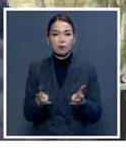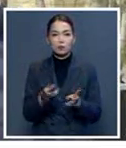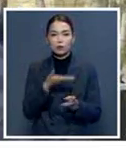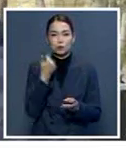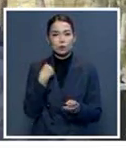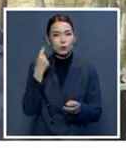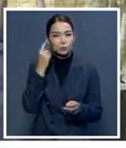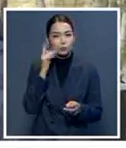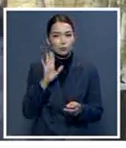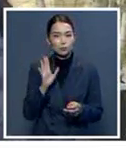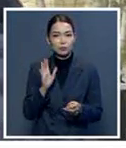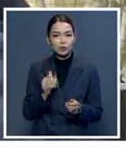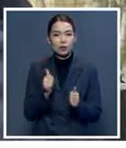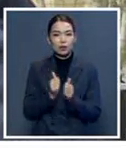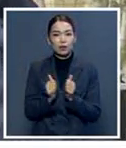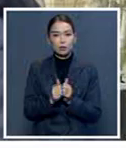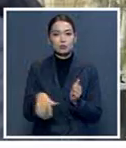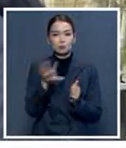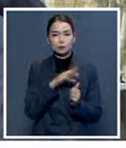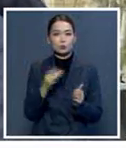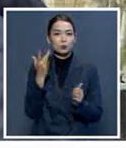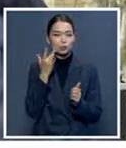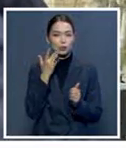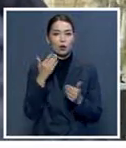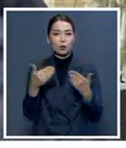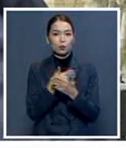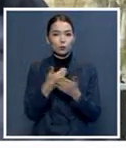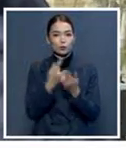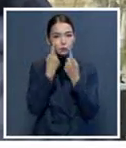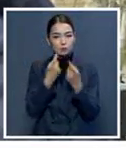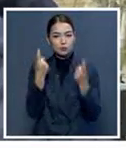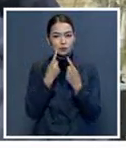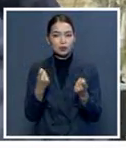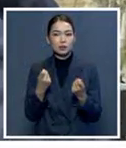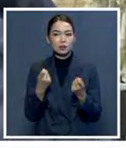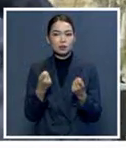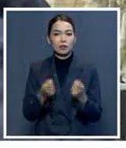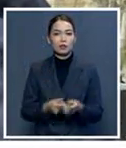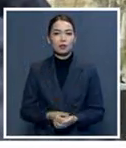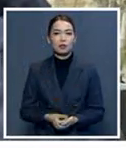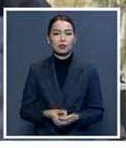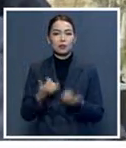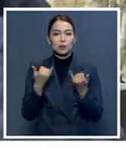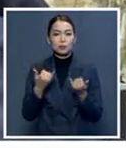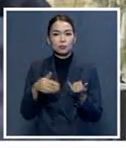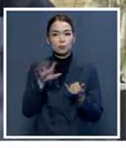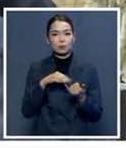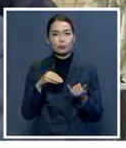біз күнделікті мәліметті қазгидрометтен алып отырамыз. Өзімізді мынандай тікұшақпен